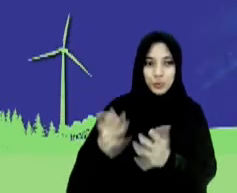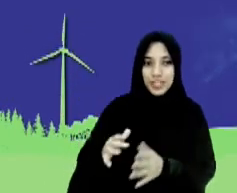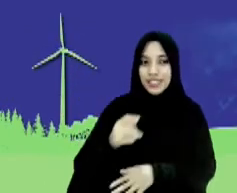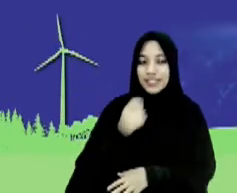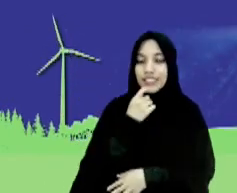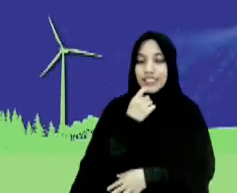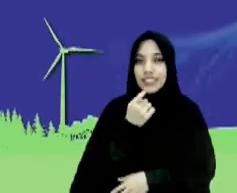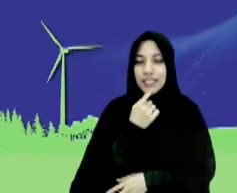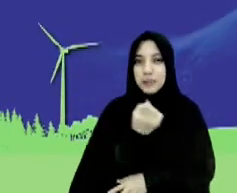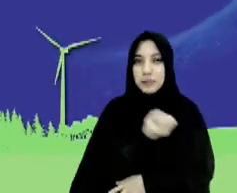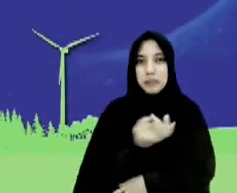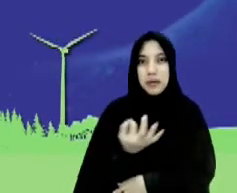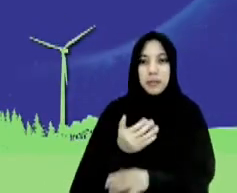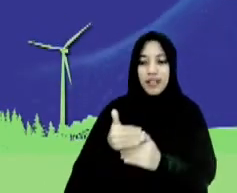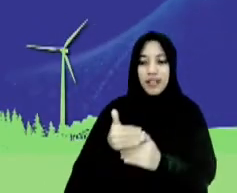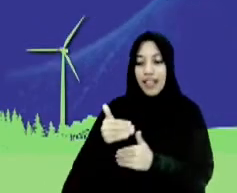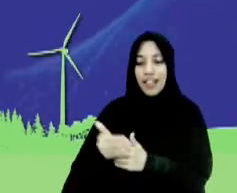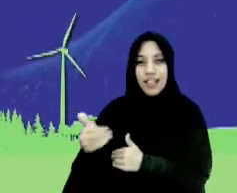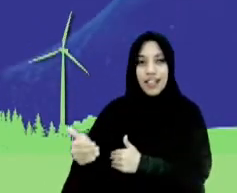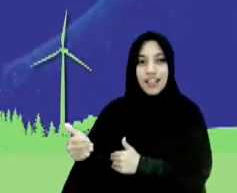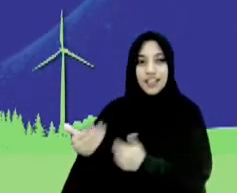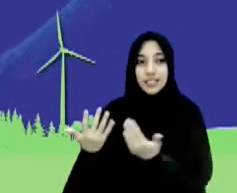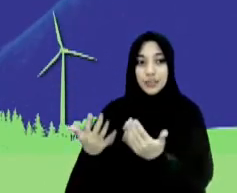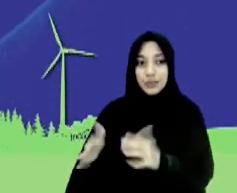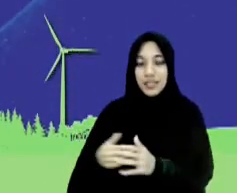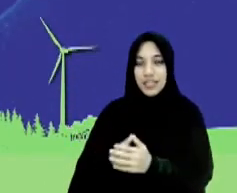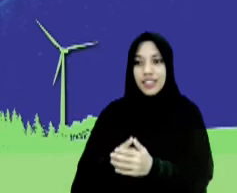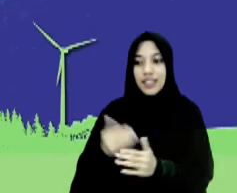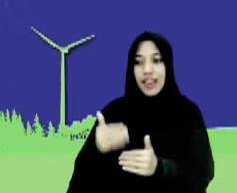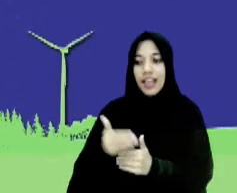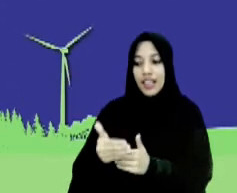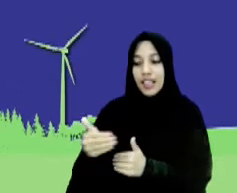eh langkah yang supaya mencapai